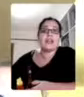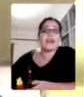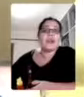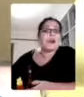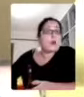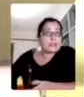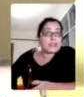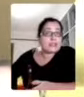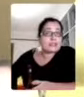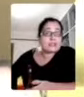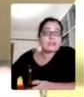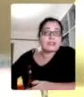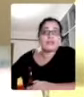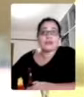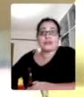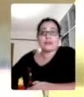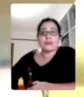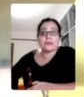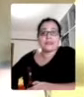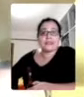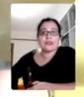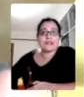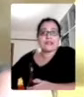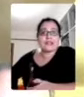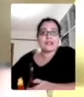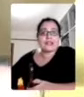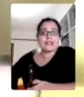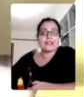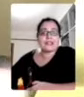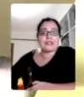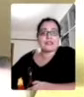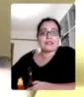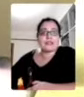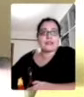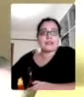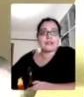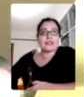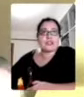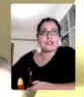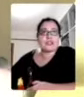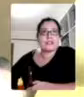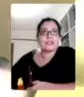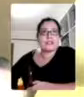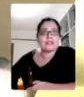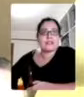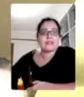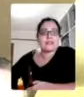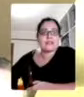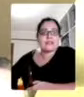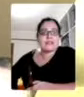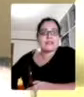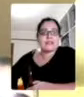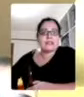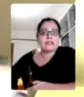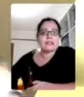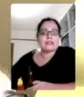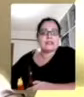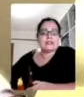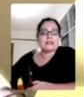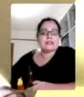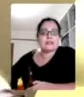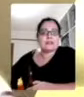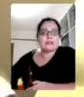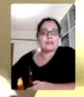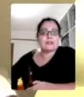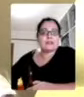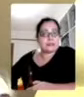paylaştı. O da uzun pipoları çok seviyor. Hatta yine bir tane Churchwarden almış Danimarka'dan.